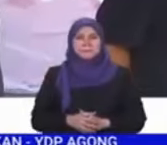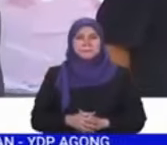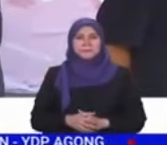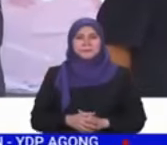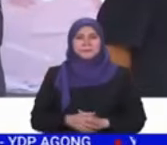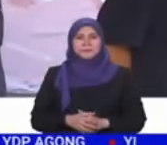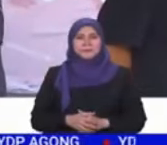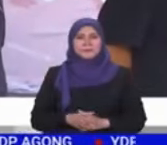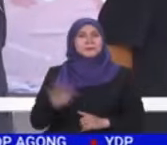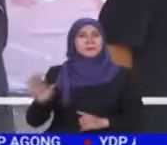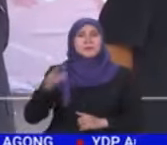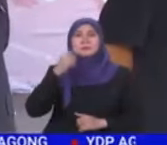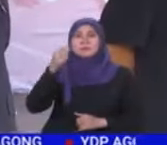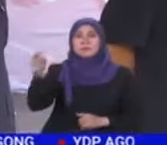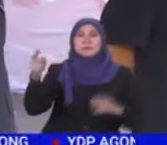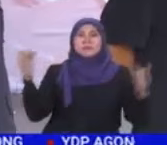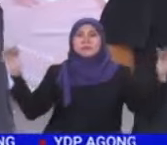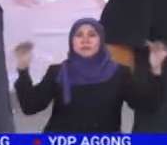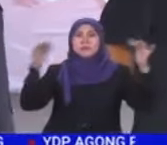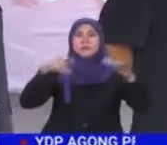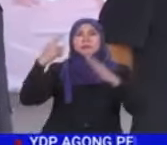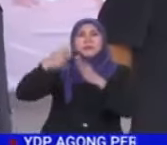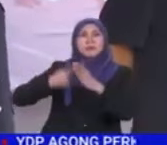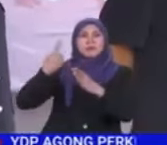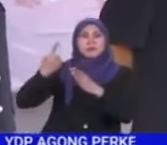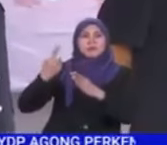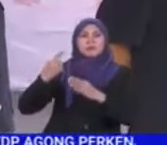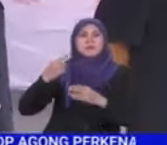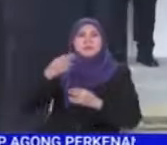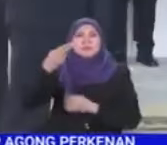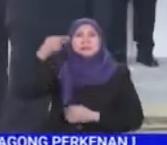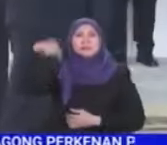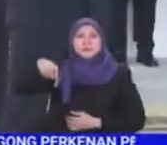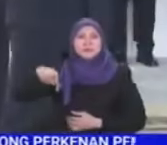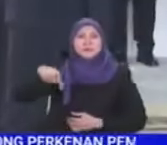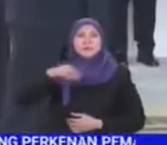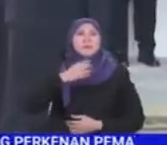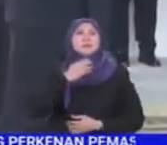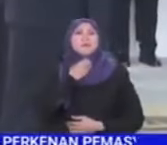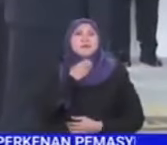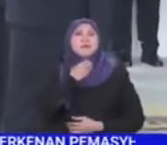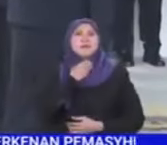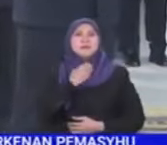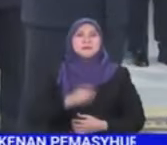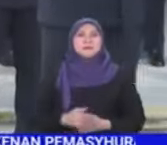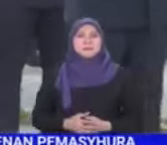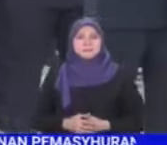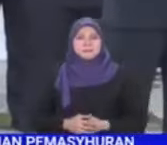Beliau menyatakannya selepas perhimpunan bulanan di Ibu Pejabat Polis Kontingen Perak.